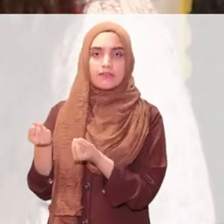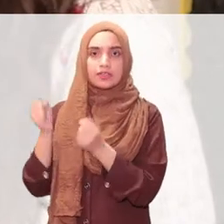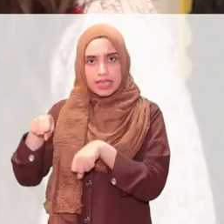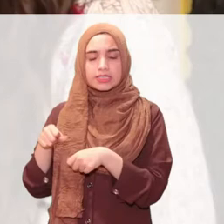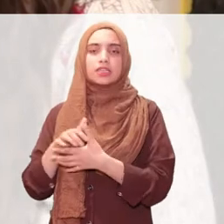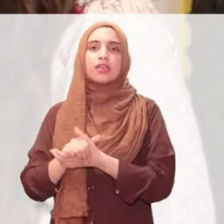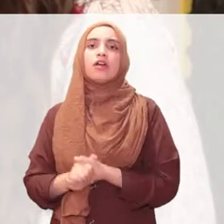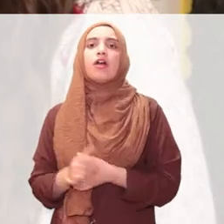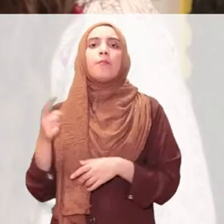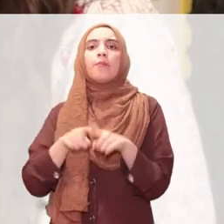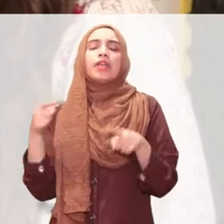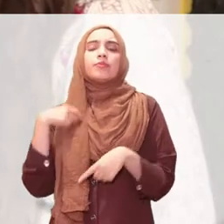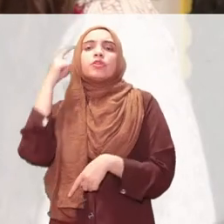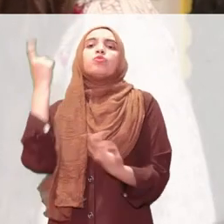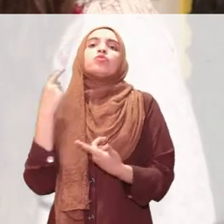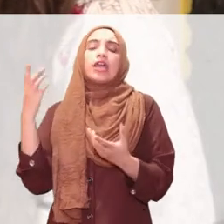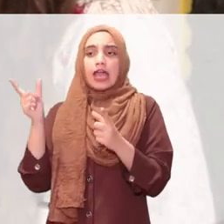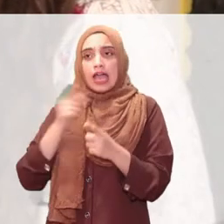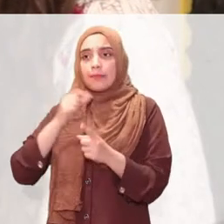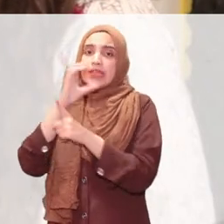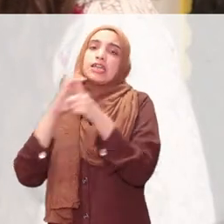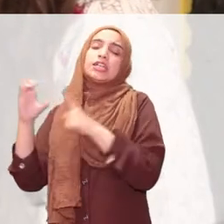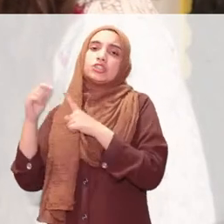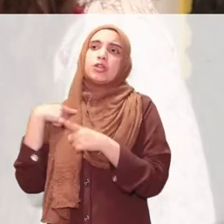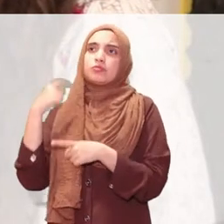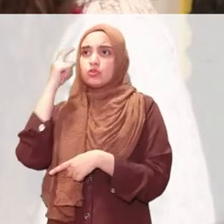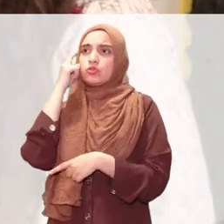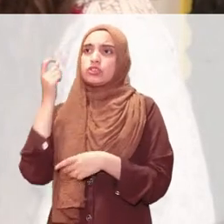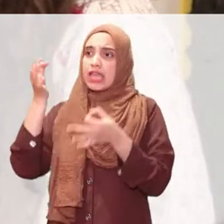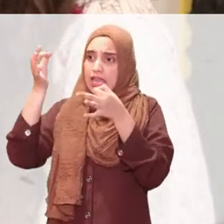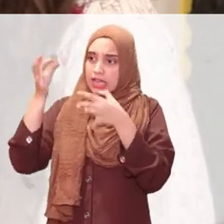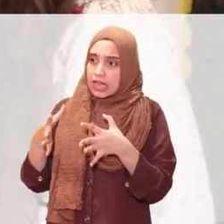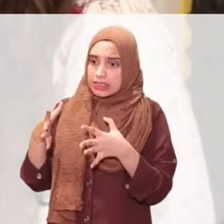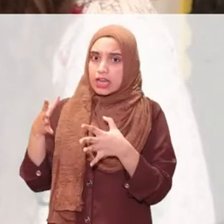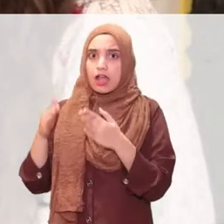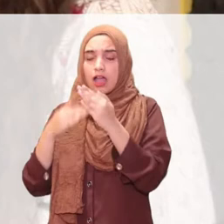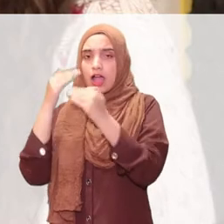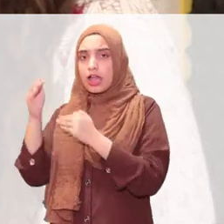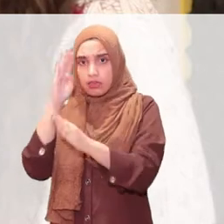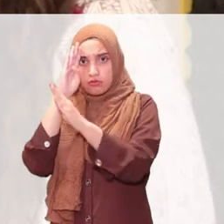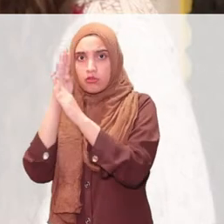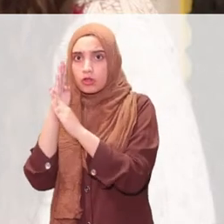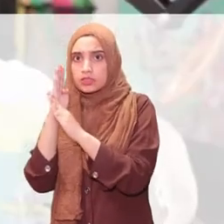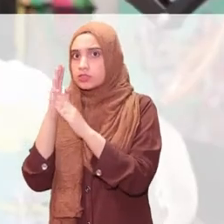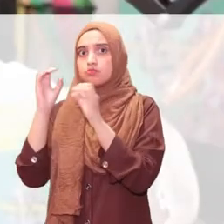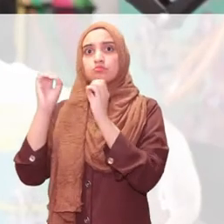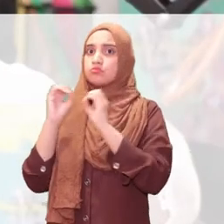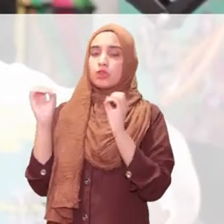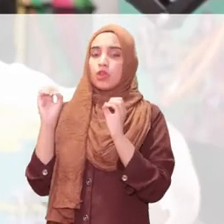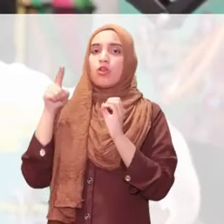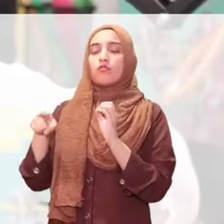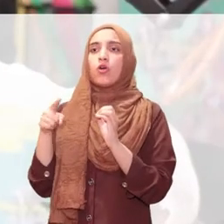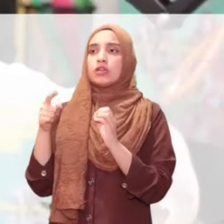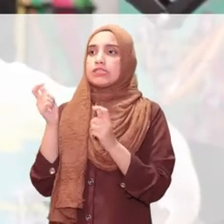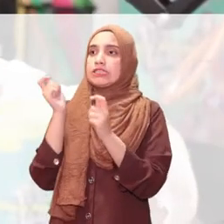थोड़ा रिज़र्वेशन फीयर आफ फैलियर टो इतना ज्यादा है कि आप अपने आपको बहुत एलियन लाइफ चुनाव अपना को ओपन कर